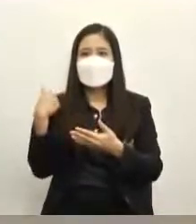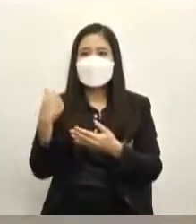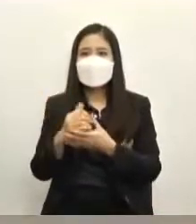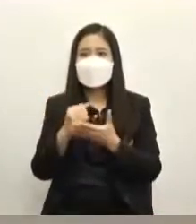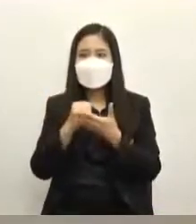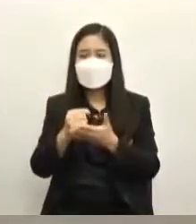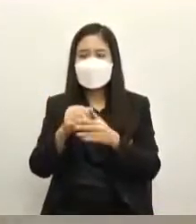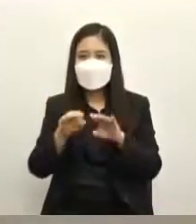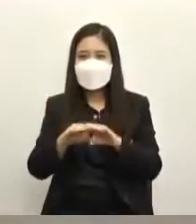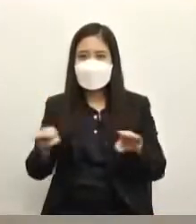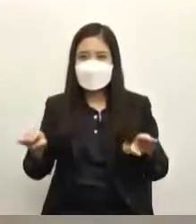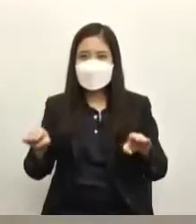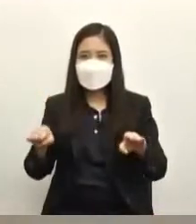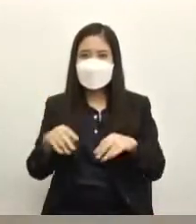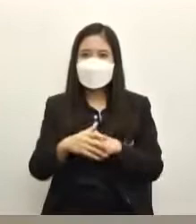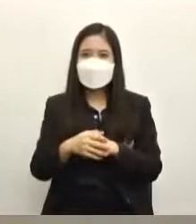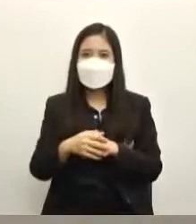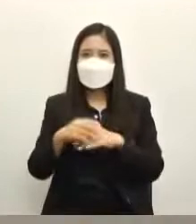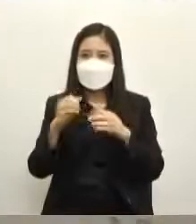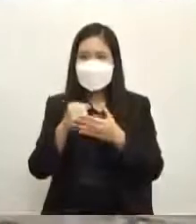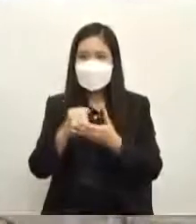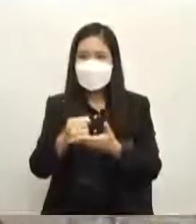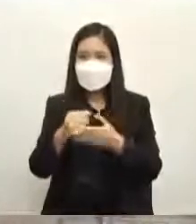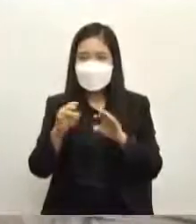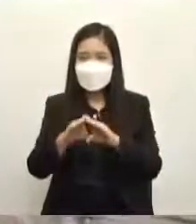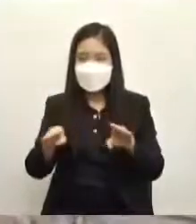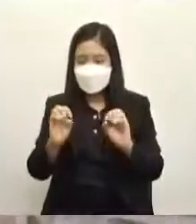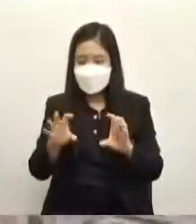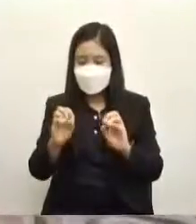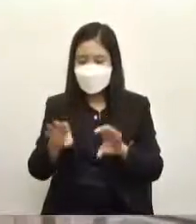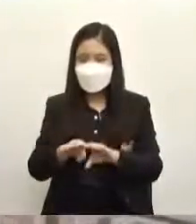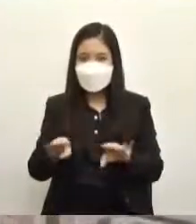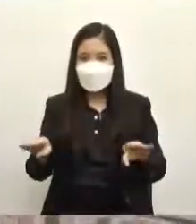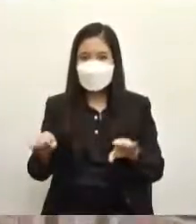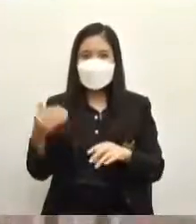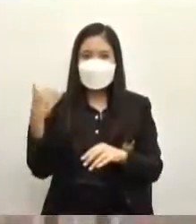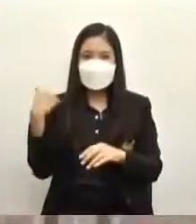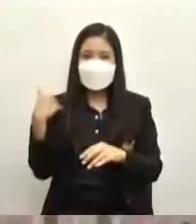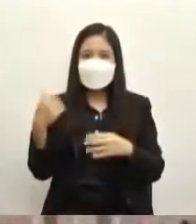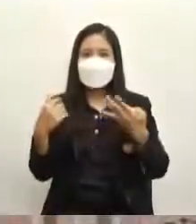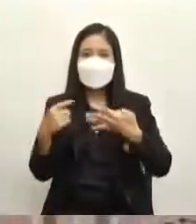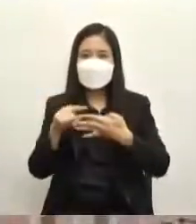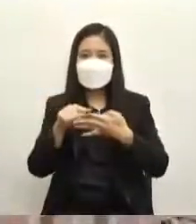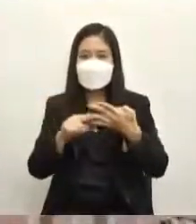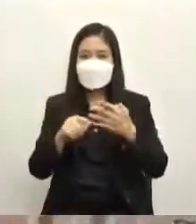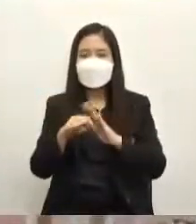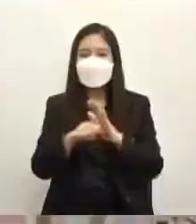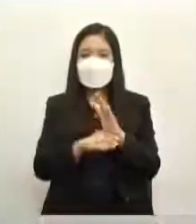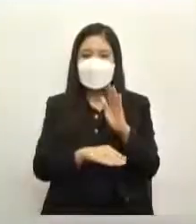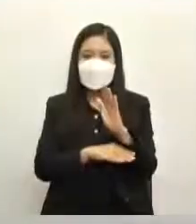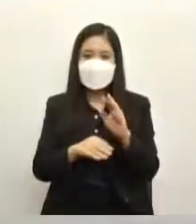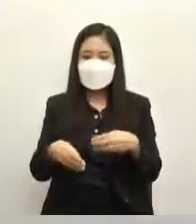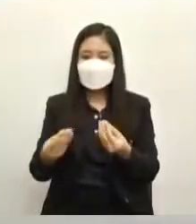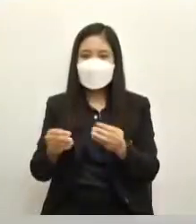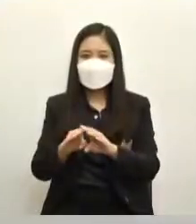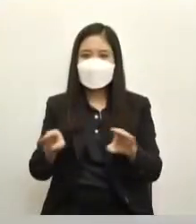ๆนะครับในขั้นตอนในการช่วยเหลือผู้ประสบภัยทางน้ำที่จะสอนเด็กในวันนี้ก็คือจะมี4ขั้นตอนหลักๆนะครับโดยการให้เขา